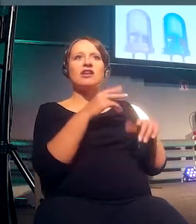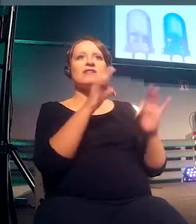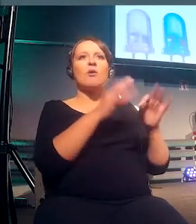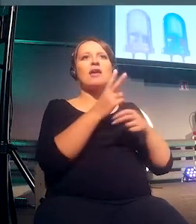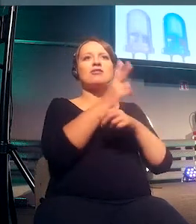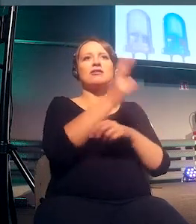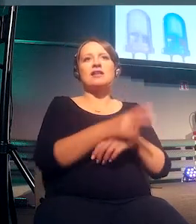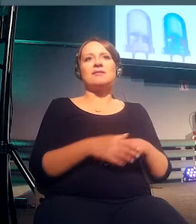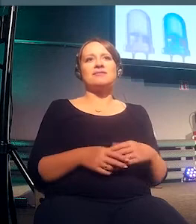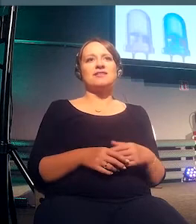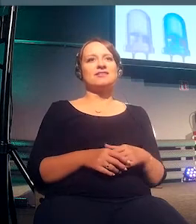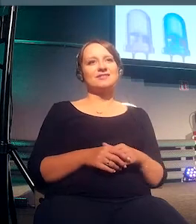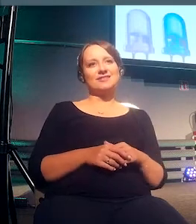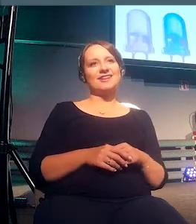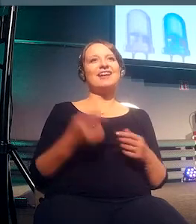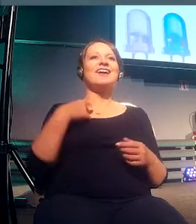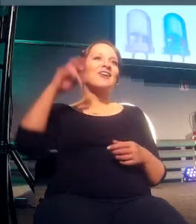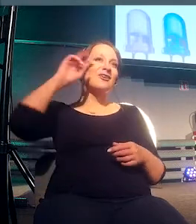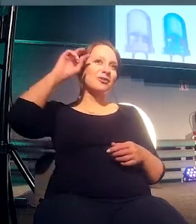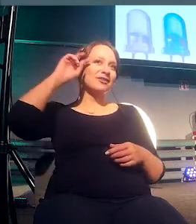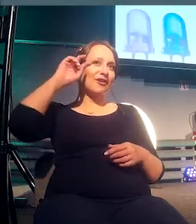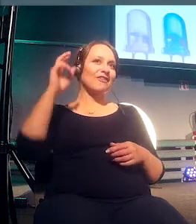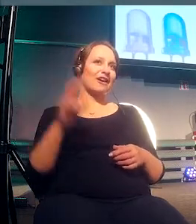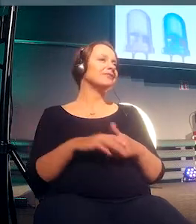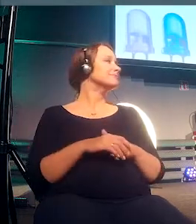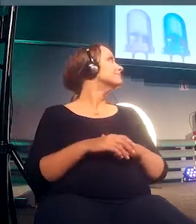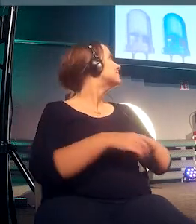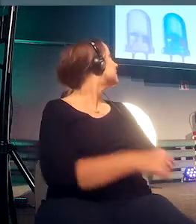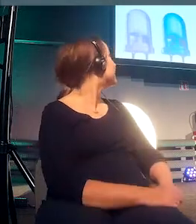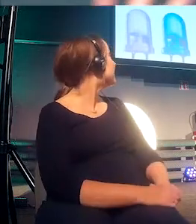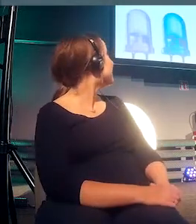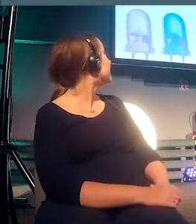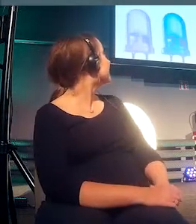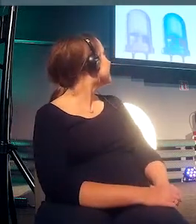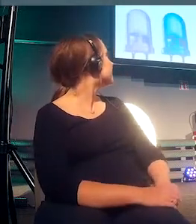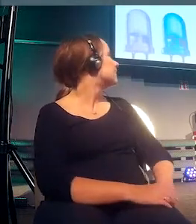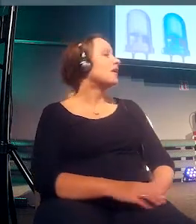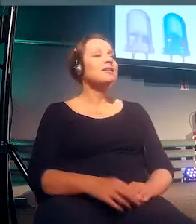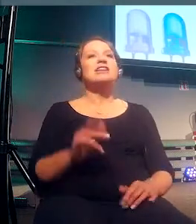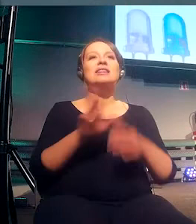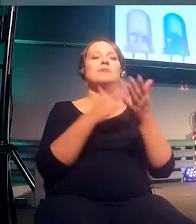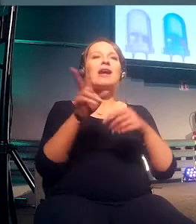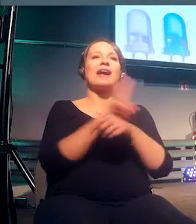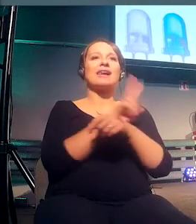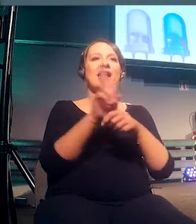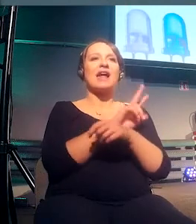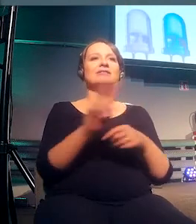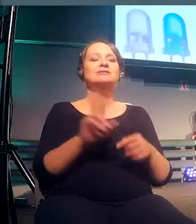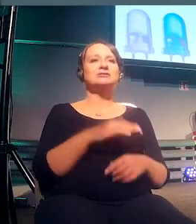jest postrzegana jako marka luksusowa, a są kraje, na przykład Japonia, z której wywodzi się